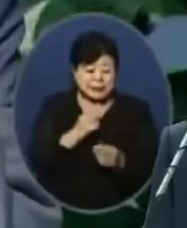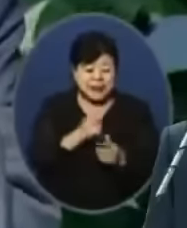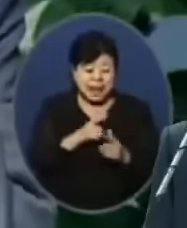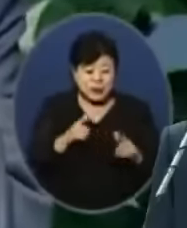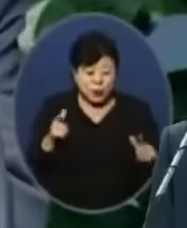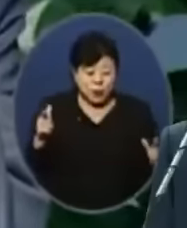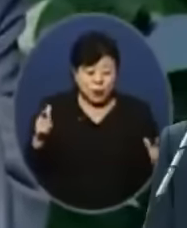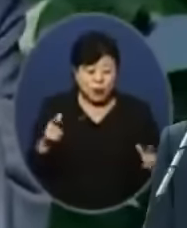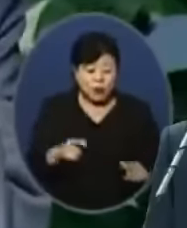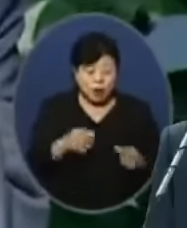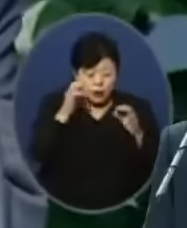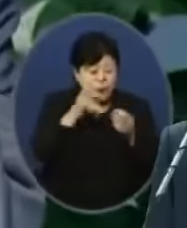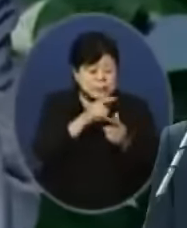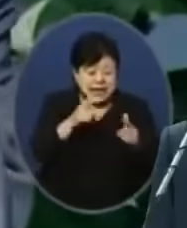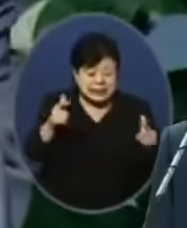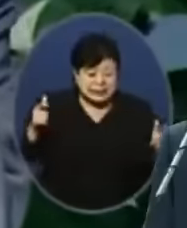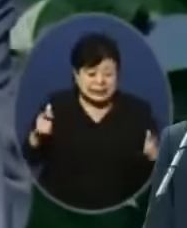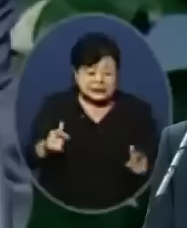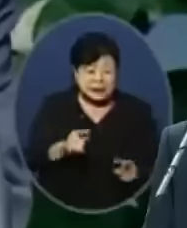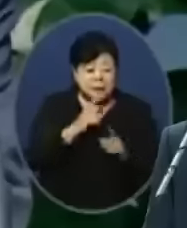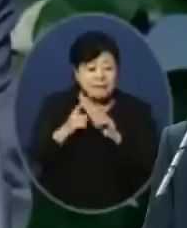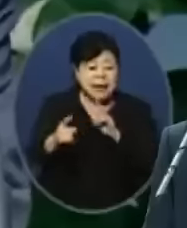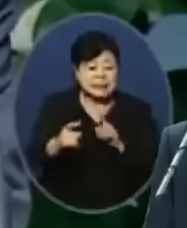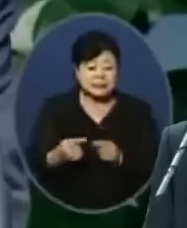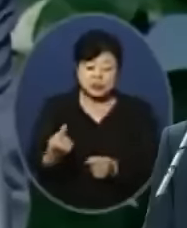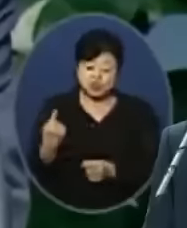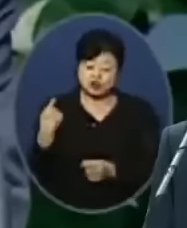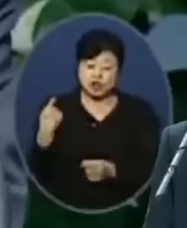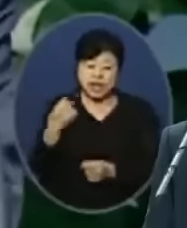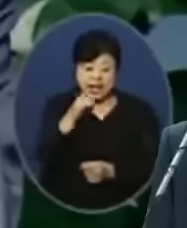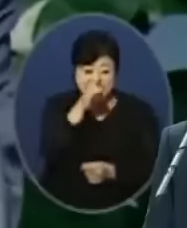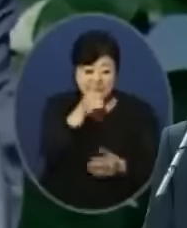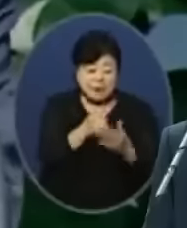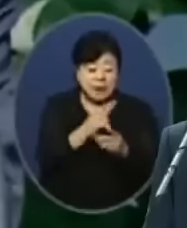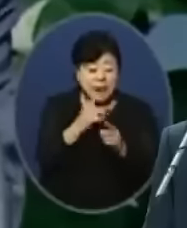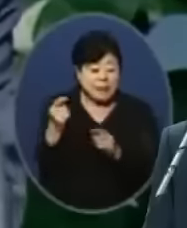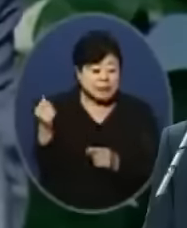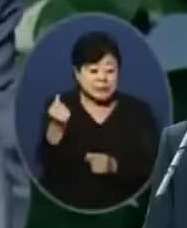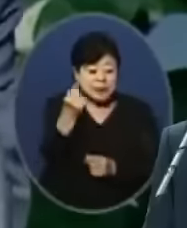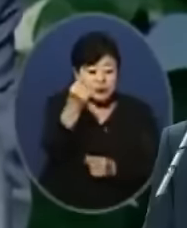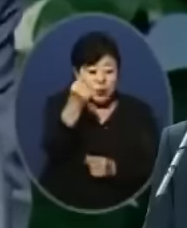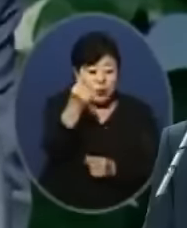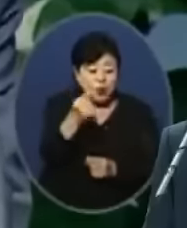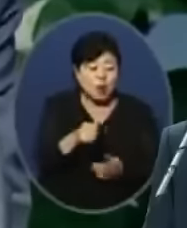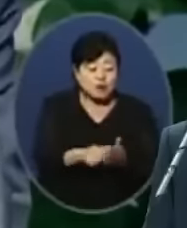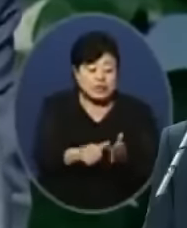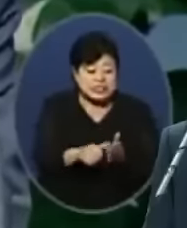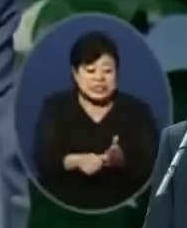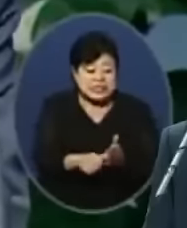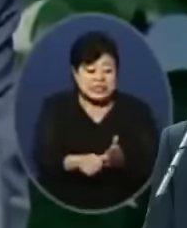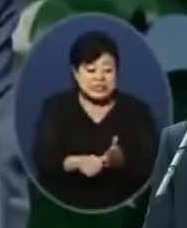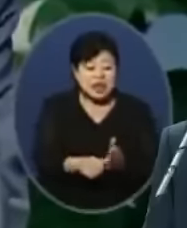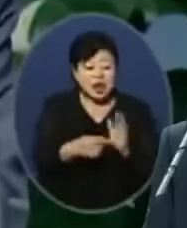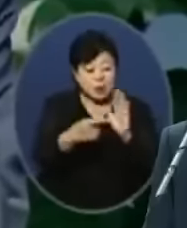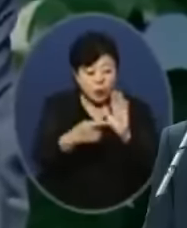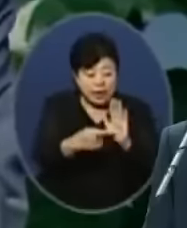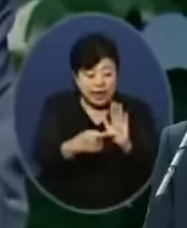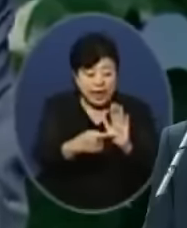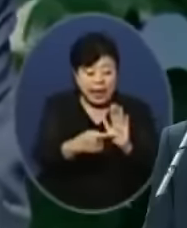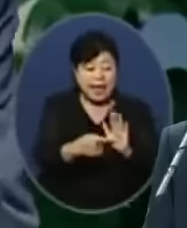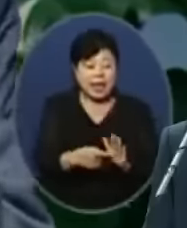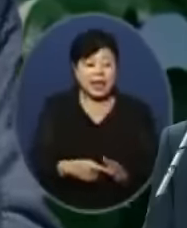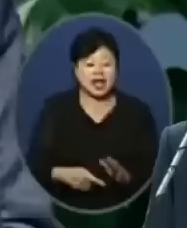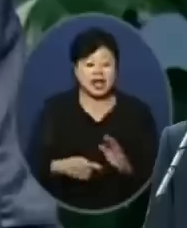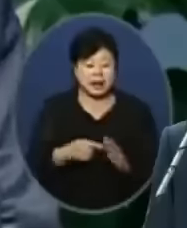만들어진 것이 아니라 안 보이는 말씀이 배후에 있어서 말씀이 물질을 보이도록